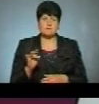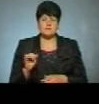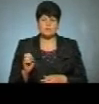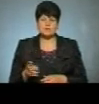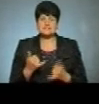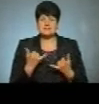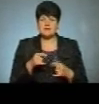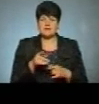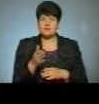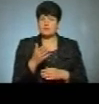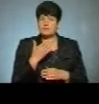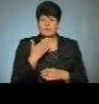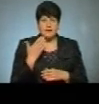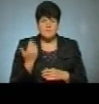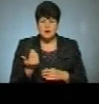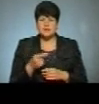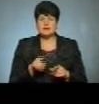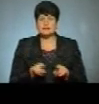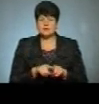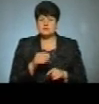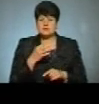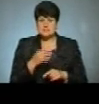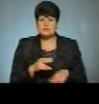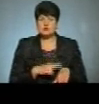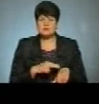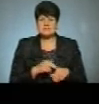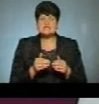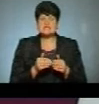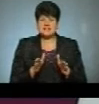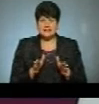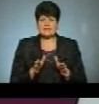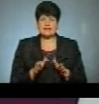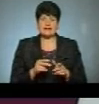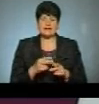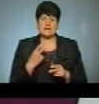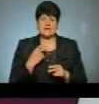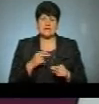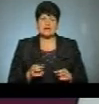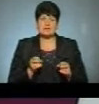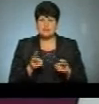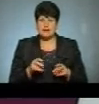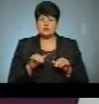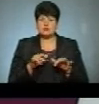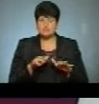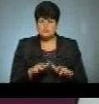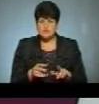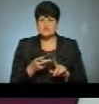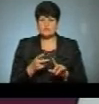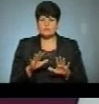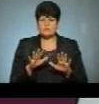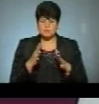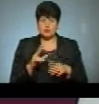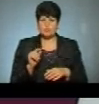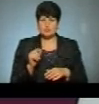там прапорів немає. Також Віктор Карп'юк розповів, що поліцейські відкрили кримінальне провадження за другим випадком зриву прапорів. У